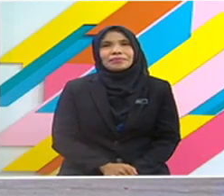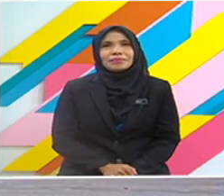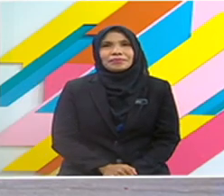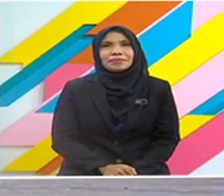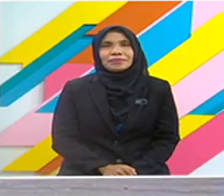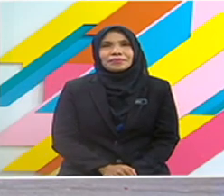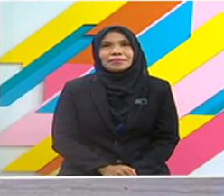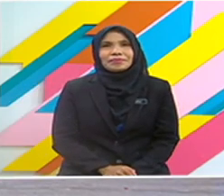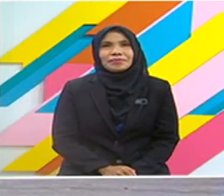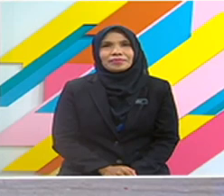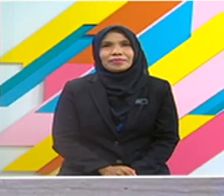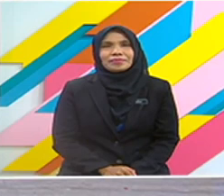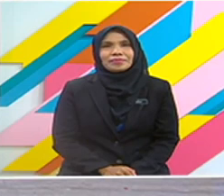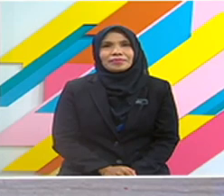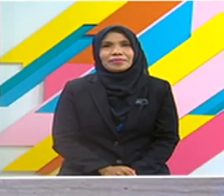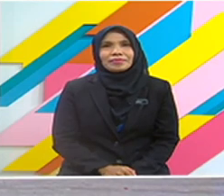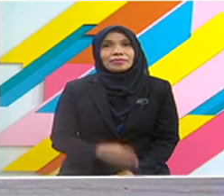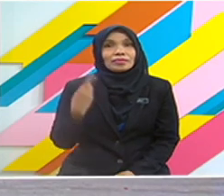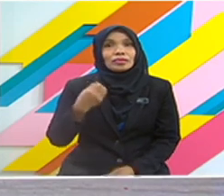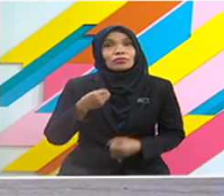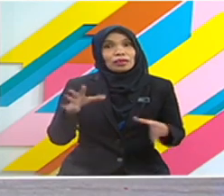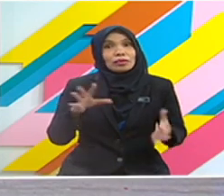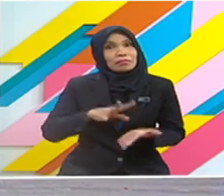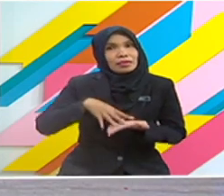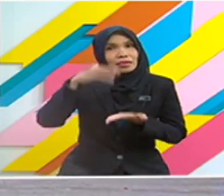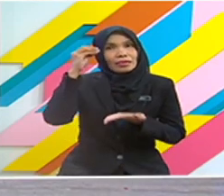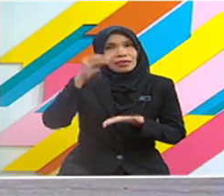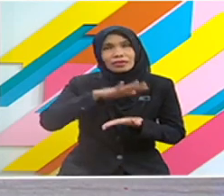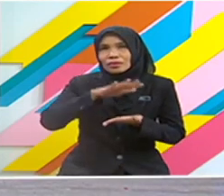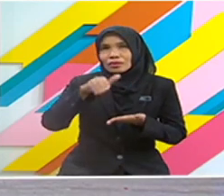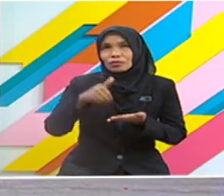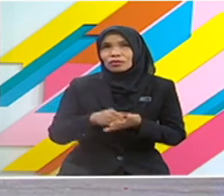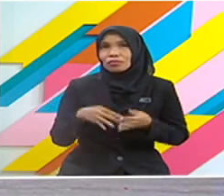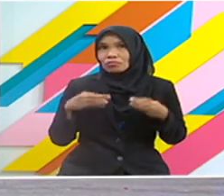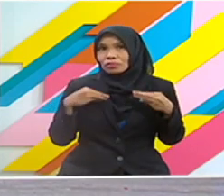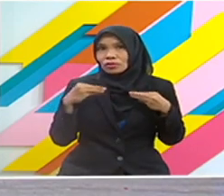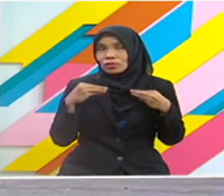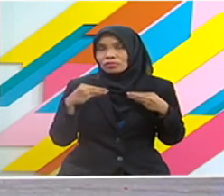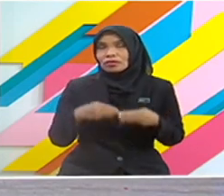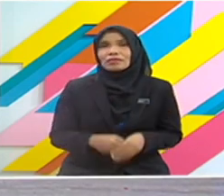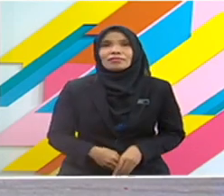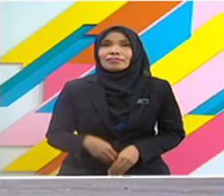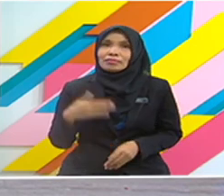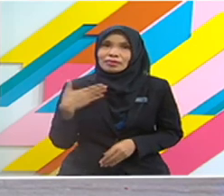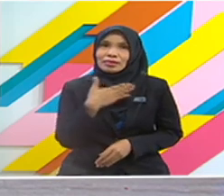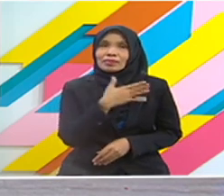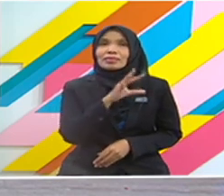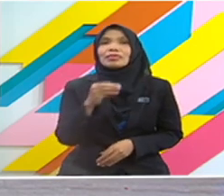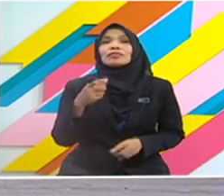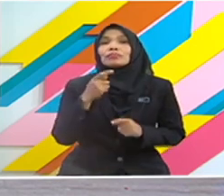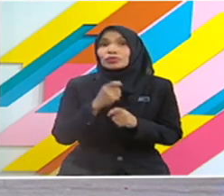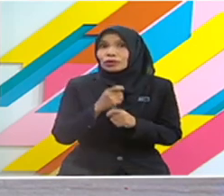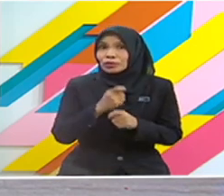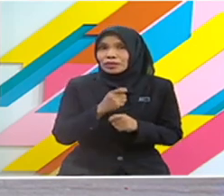belajar kesemua organ deria dan juga fungsi organ deria manusia. Cikgu, boleh tak